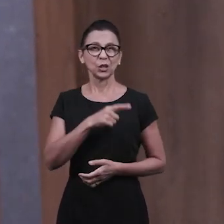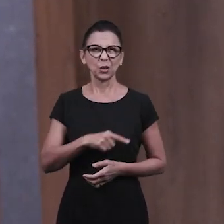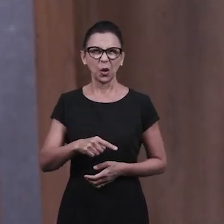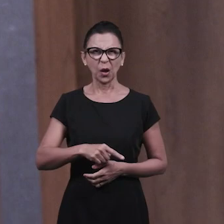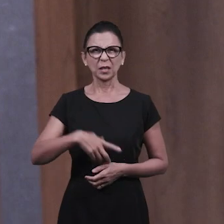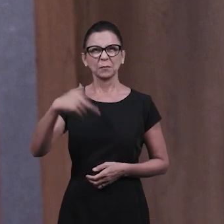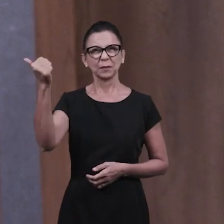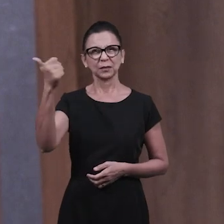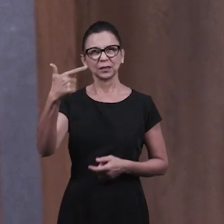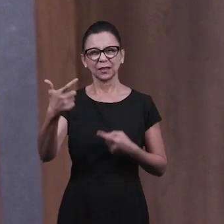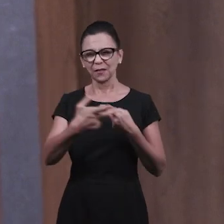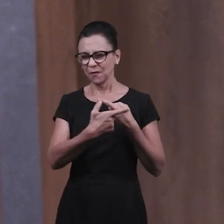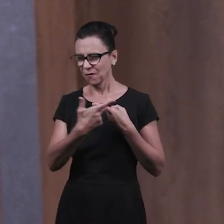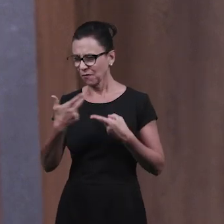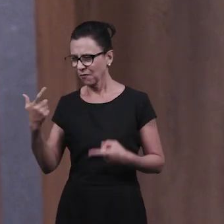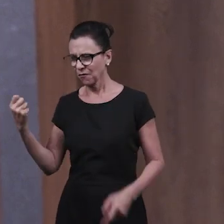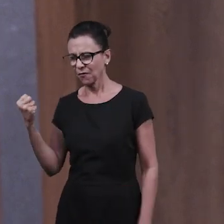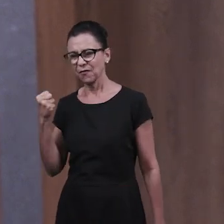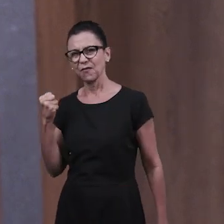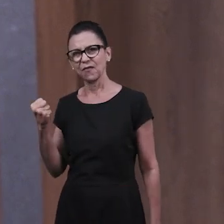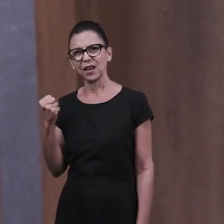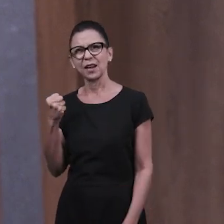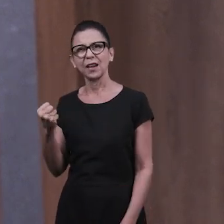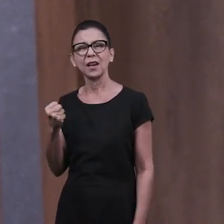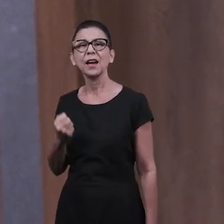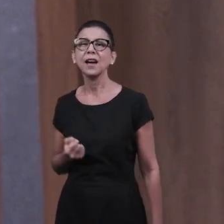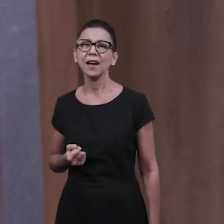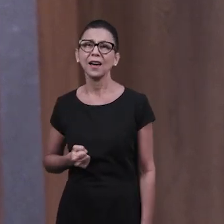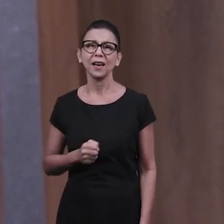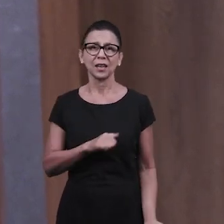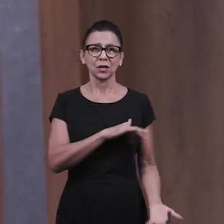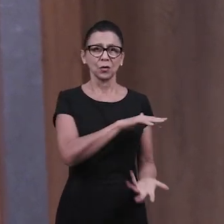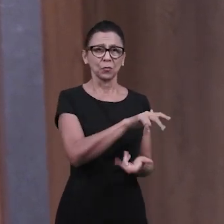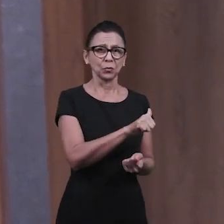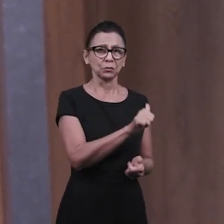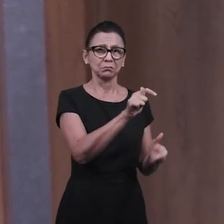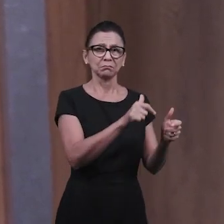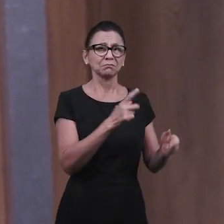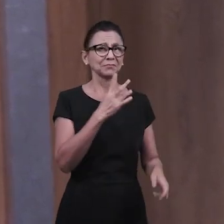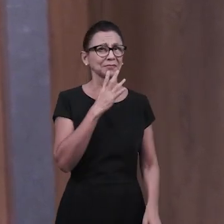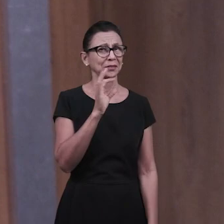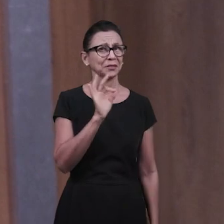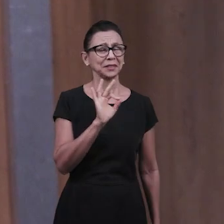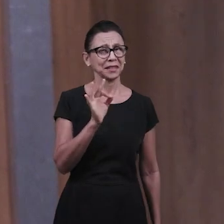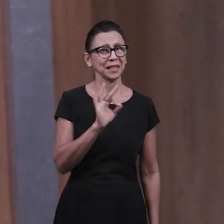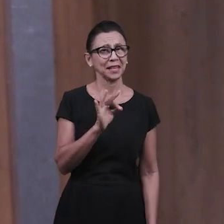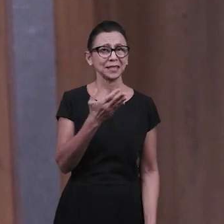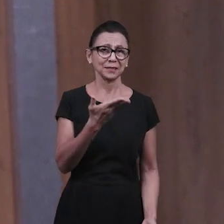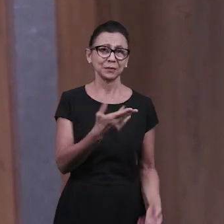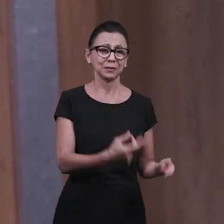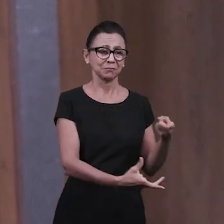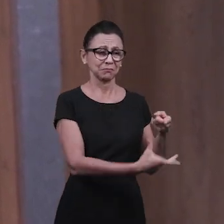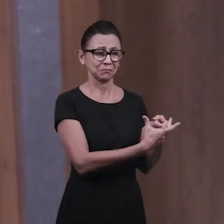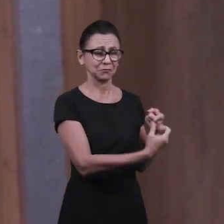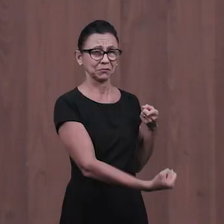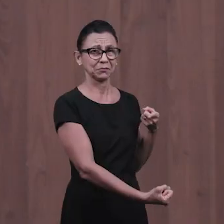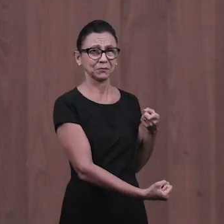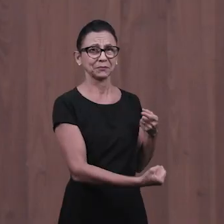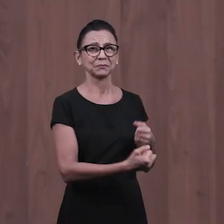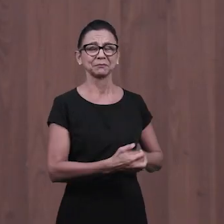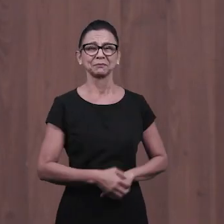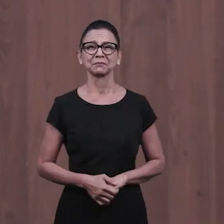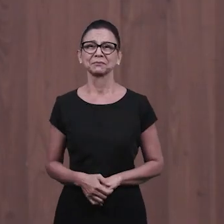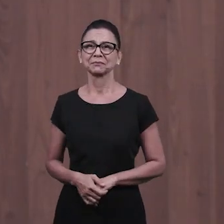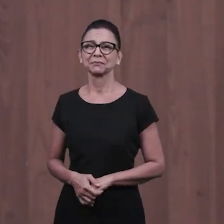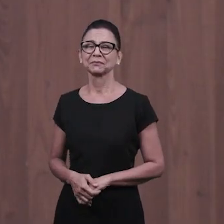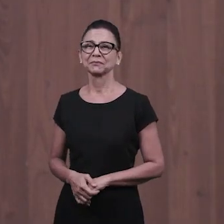plus que vainqueurs, car nous utilisons des armes que le monde ne connaît pas. Et pour cela, ce monde il est vaincu.